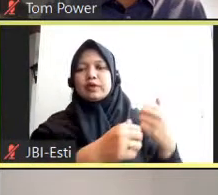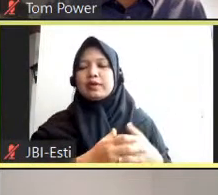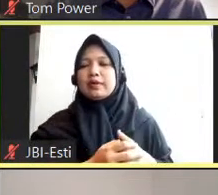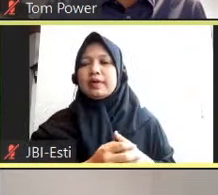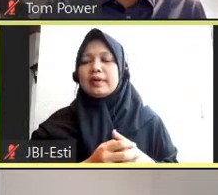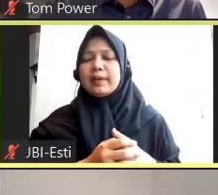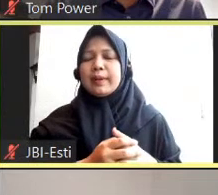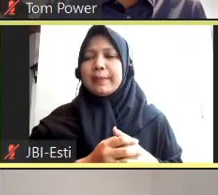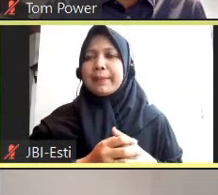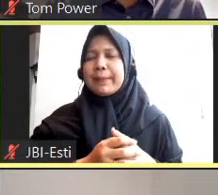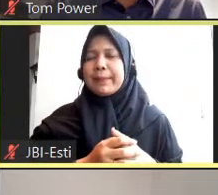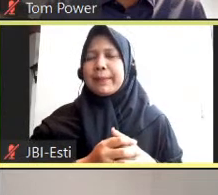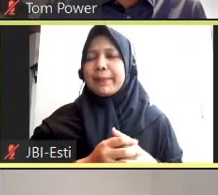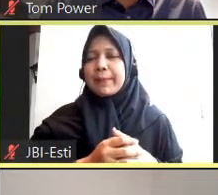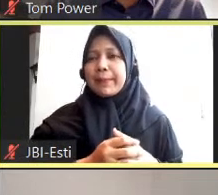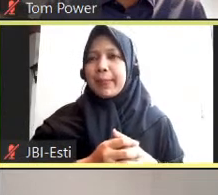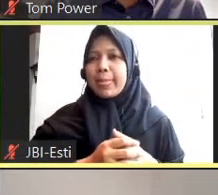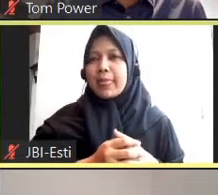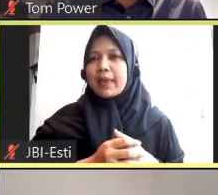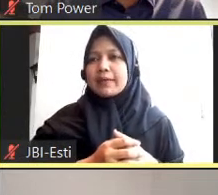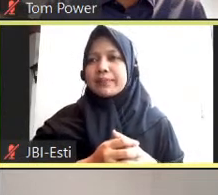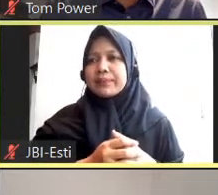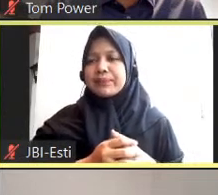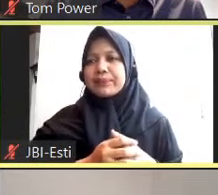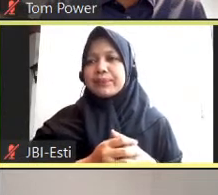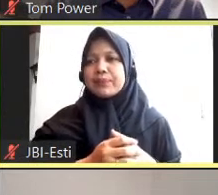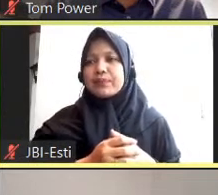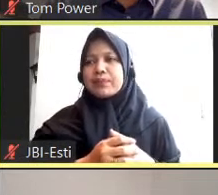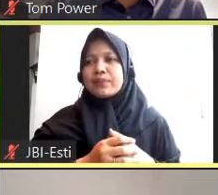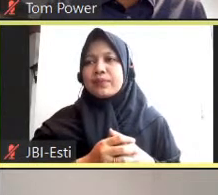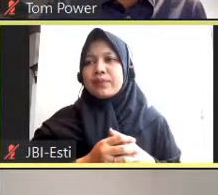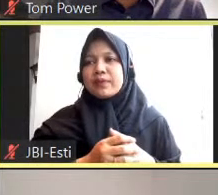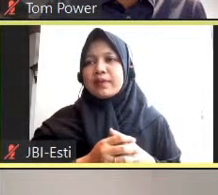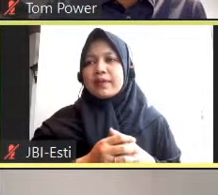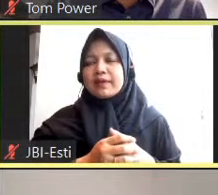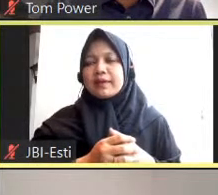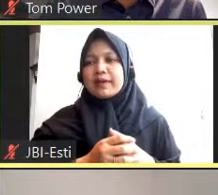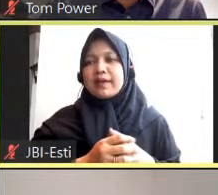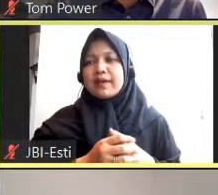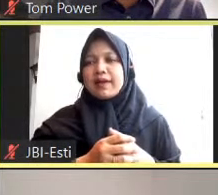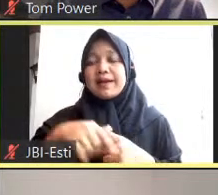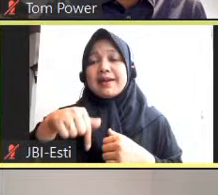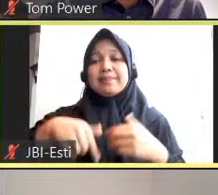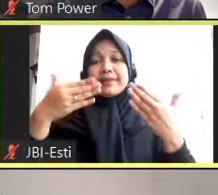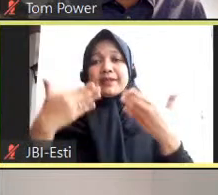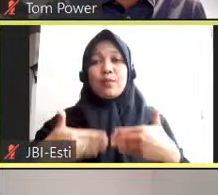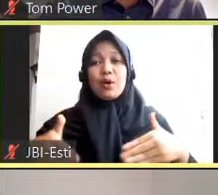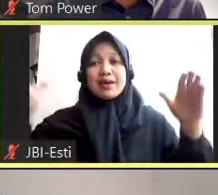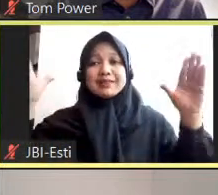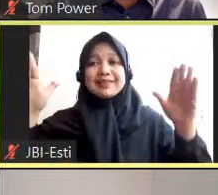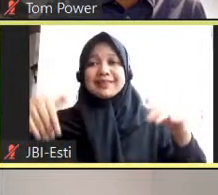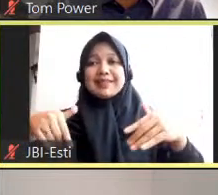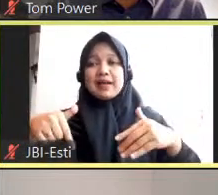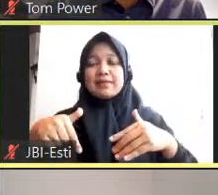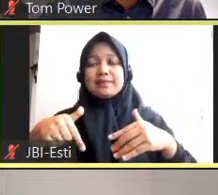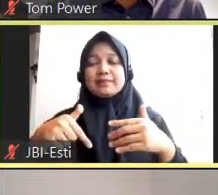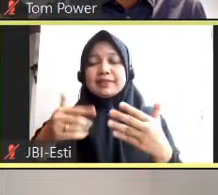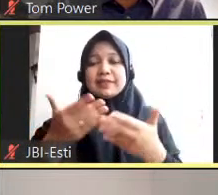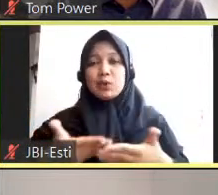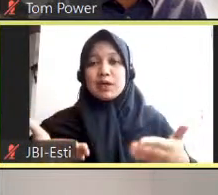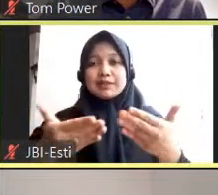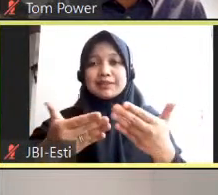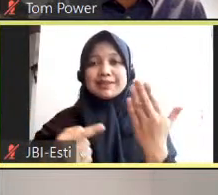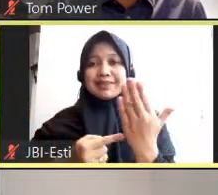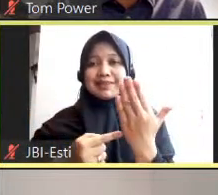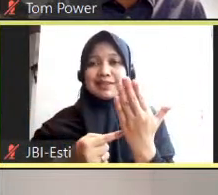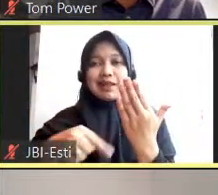wajib saya rasa mengajukan pertanyaan ini sekarang ketika ruang demokrasi di ranah digital itu sudah tidak lagi